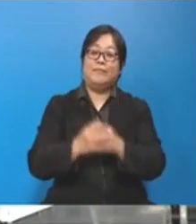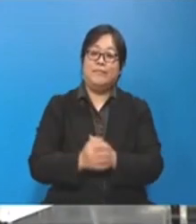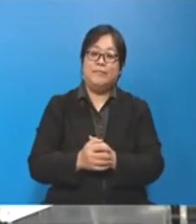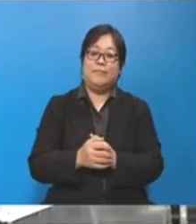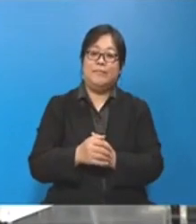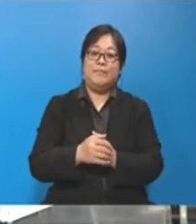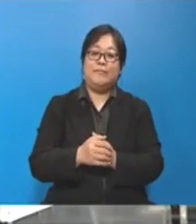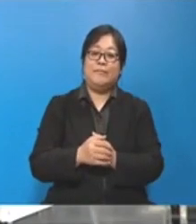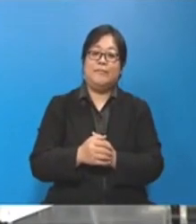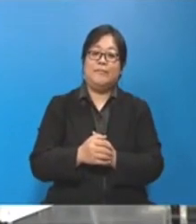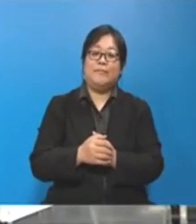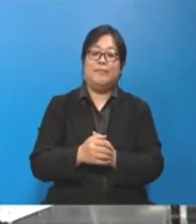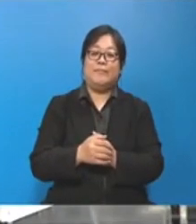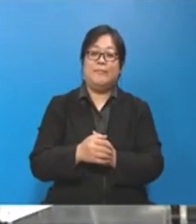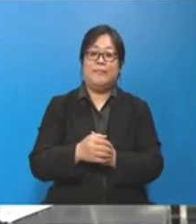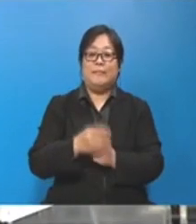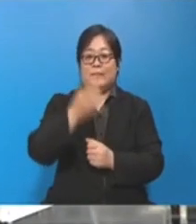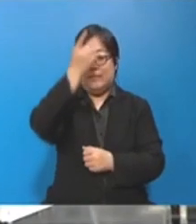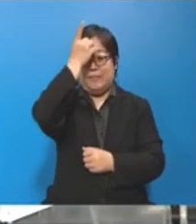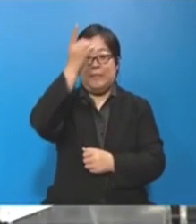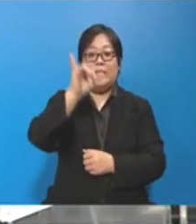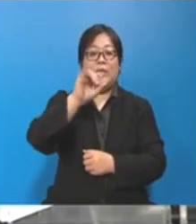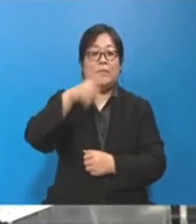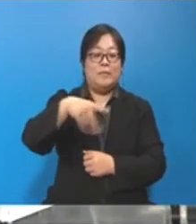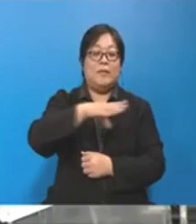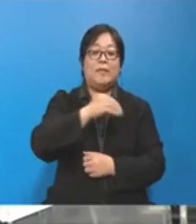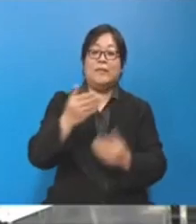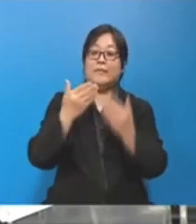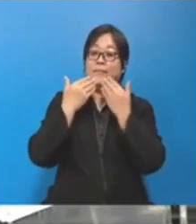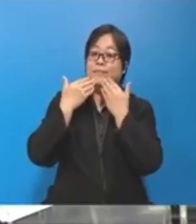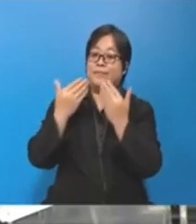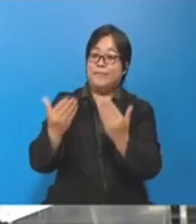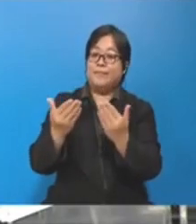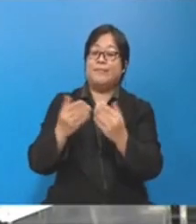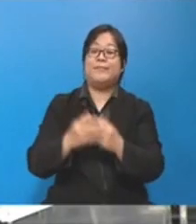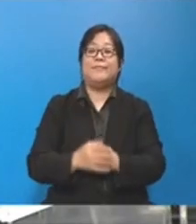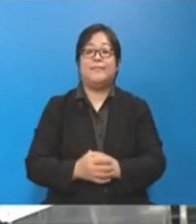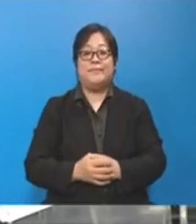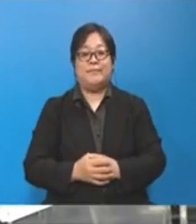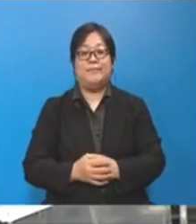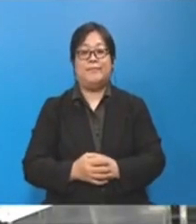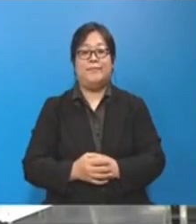Gatot di Malang yang betul nanti Makasih kepada